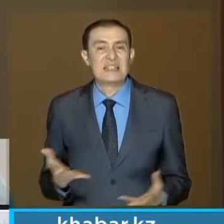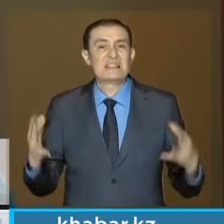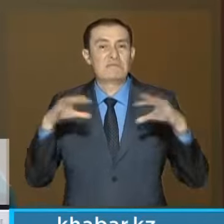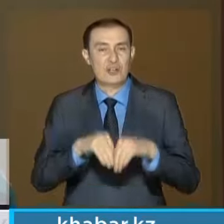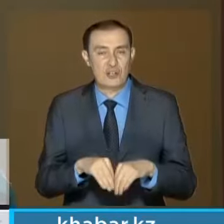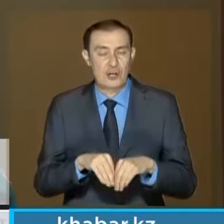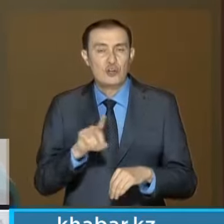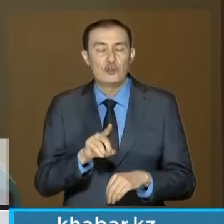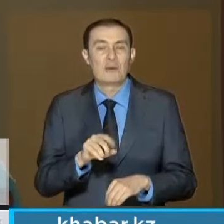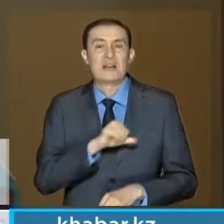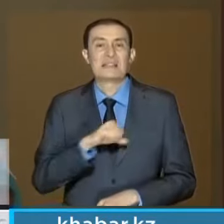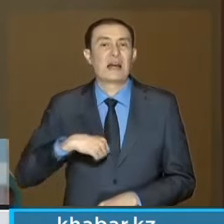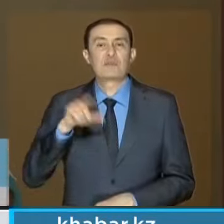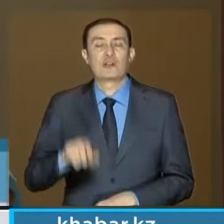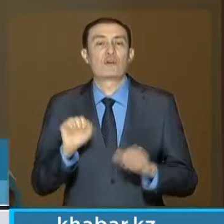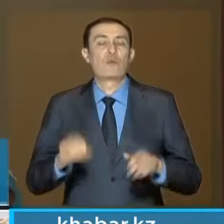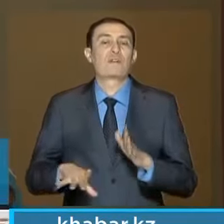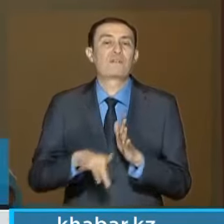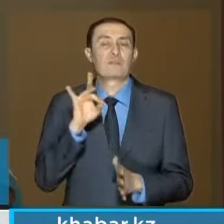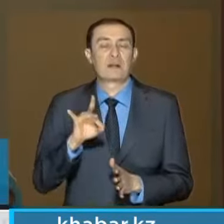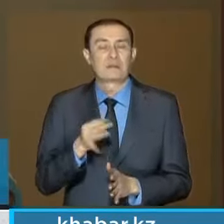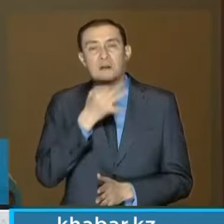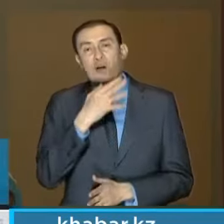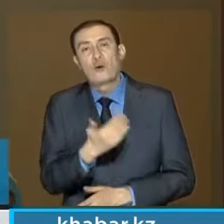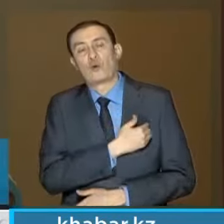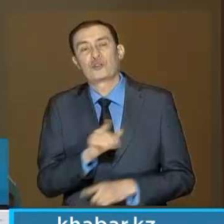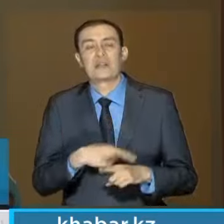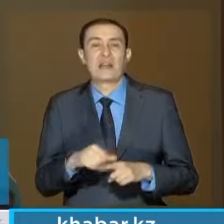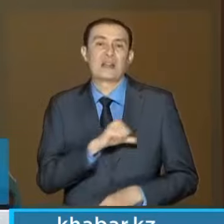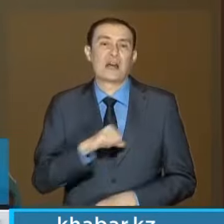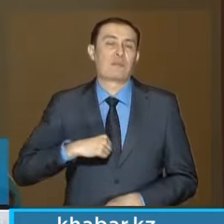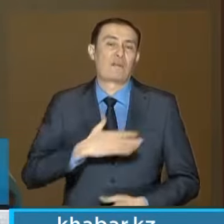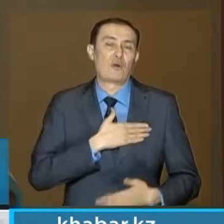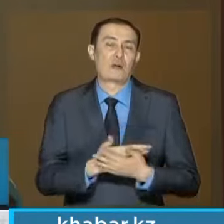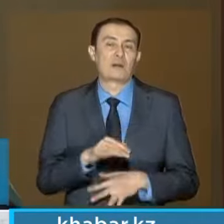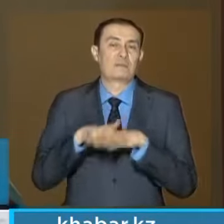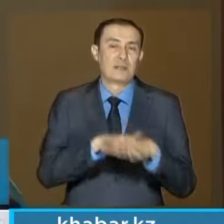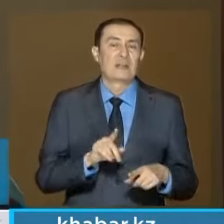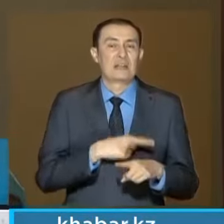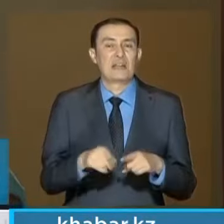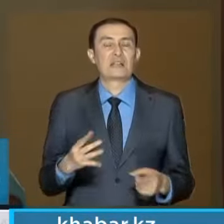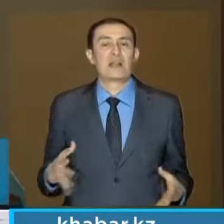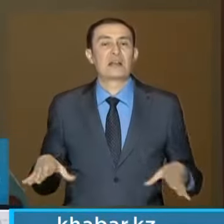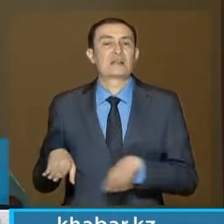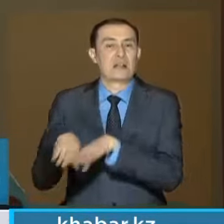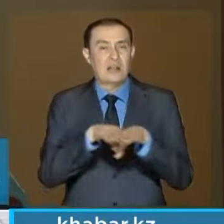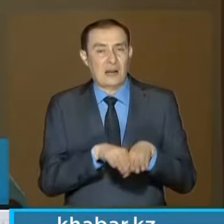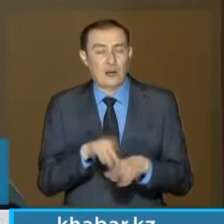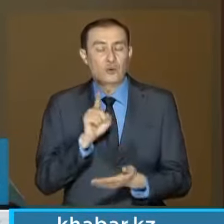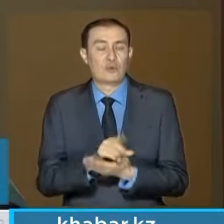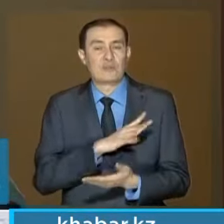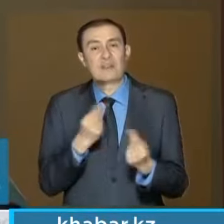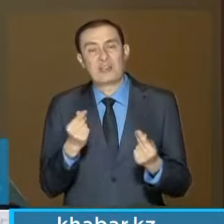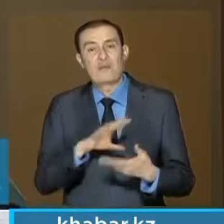чтобы человек должен сам принимать решение хочет он добровольную систему здравоохранения или солидарную систему он хохочет свои